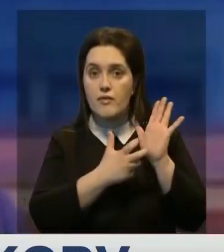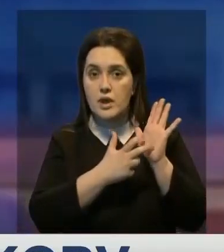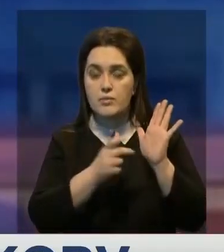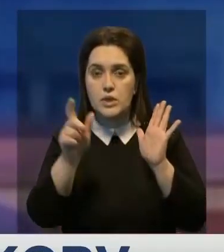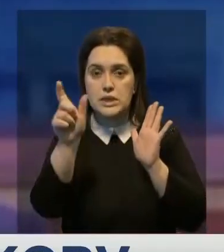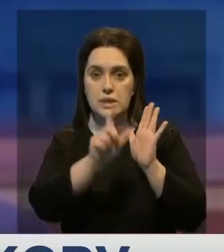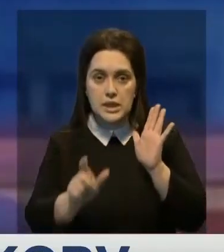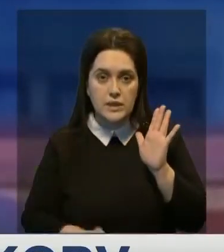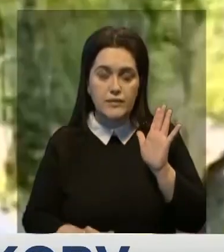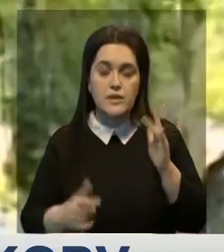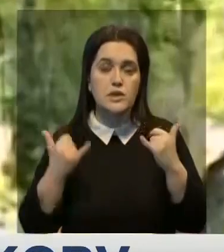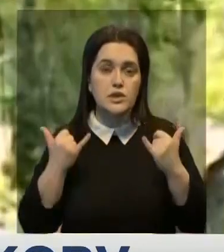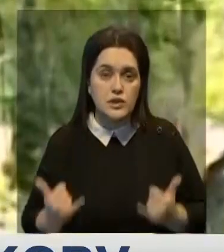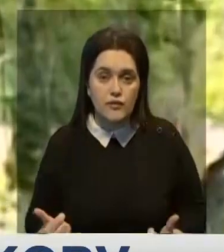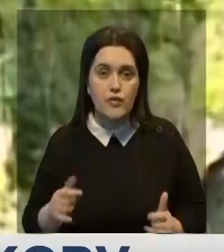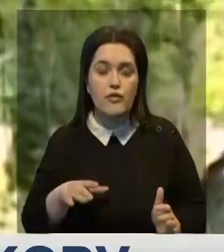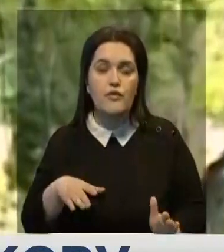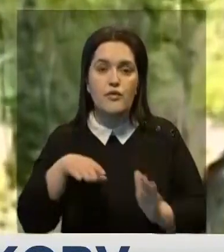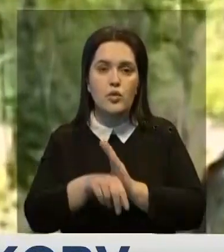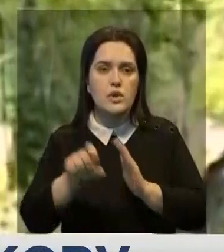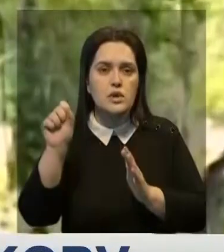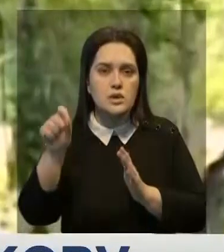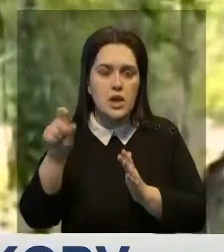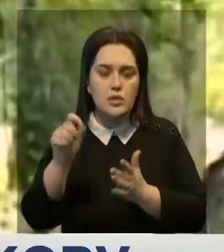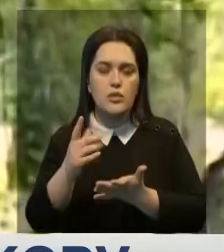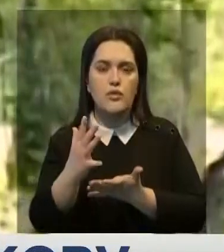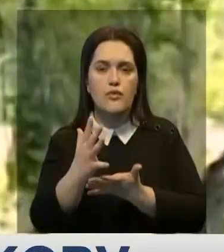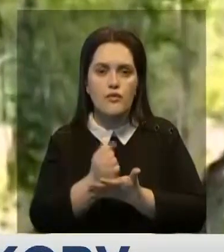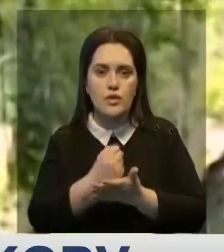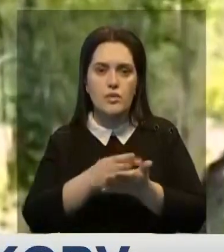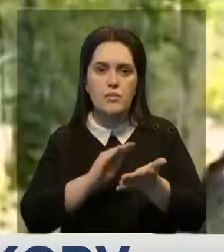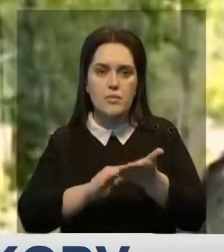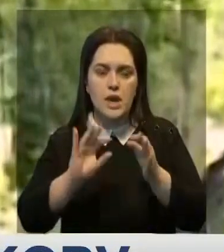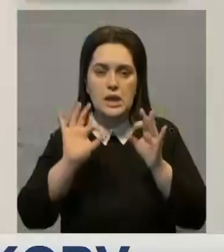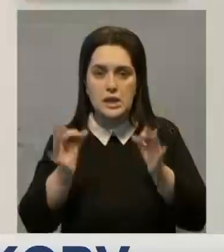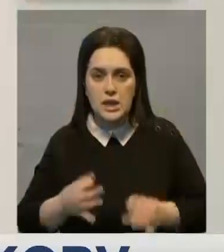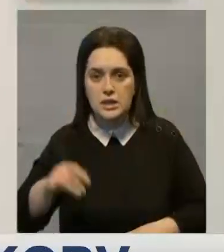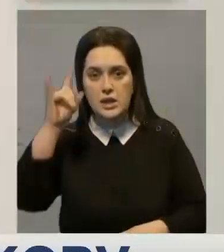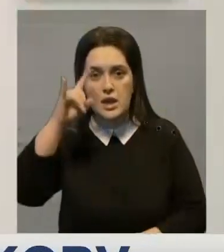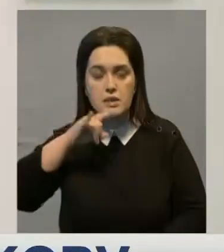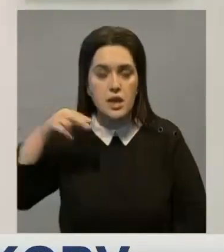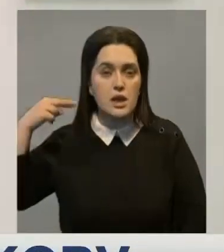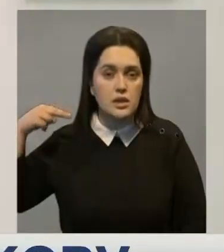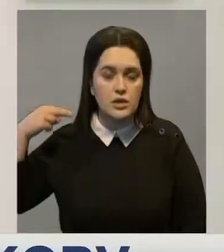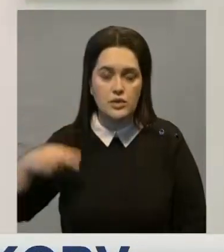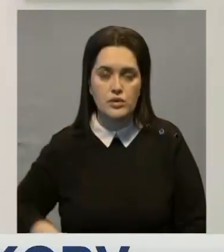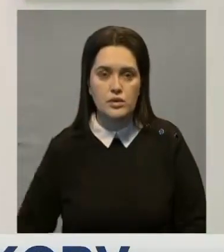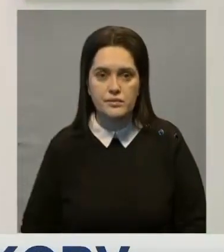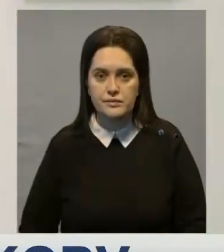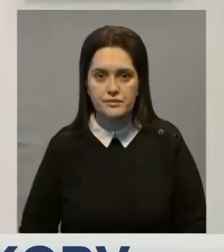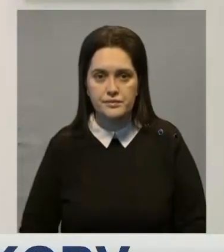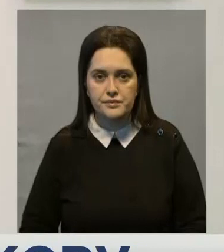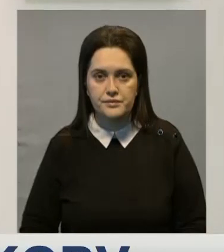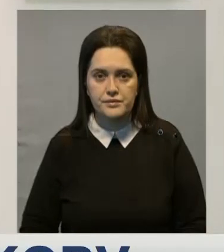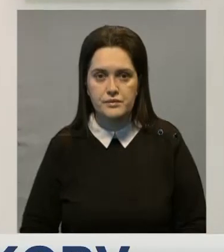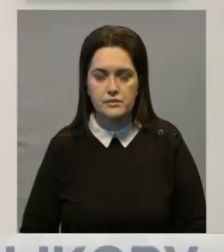стихотворений, которые сегодня по праву входят в золотой фонд произведений классиков казахской литературы. Вообще, Кокимбек